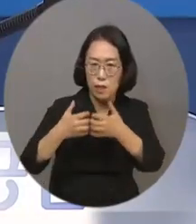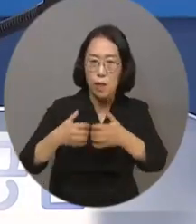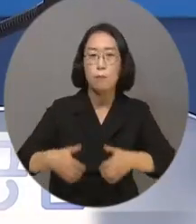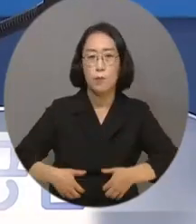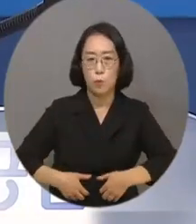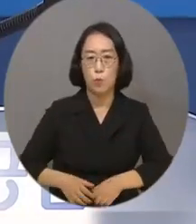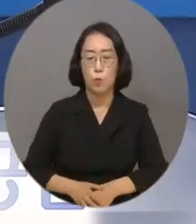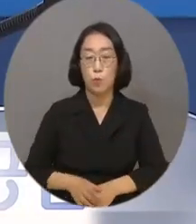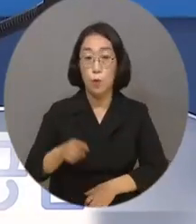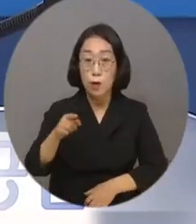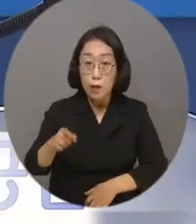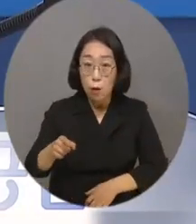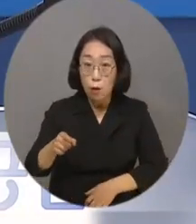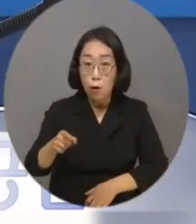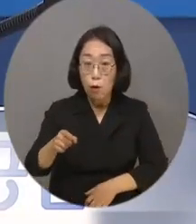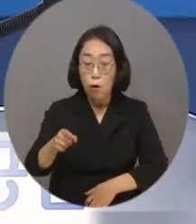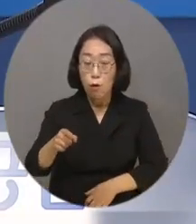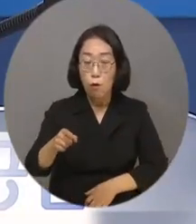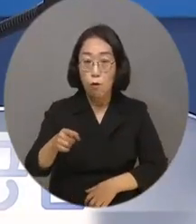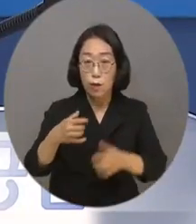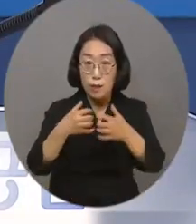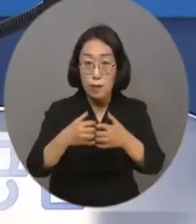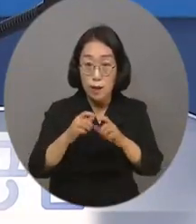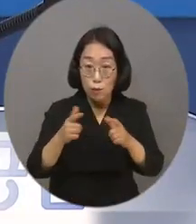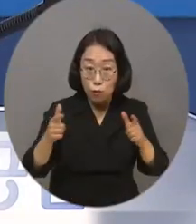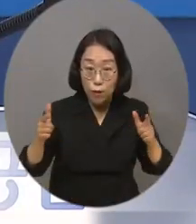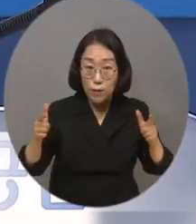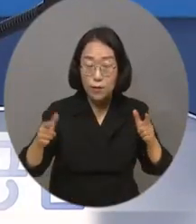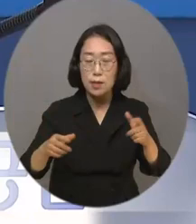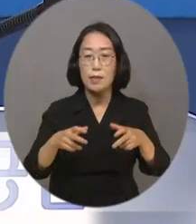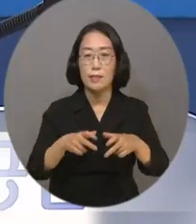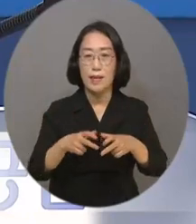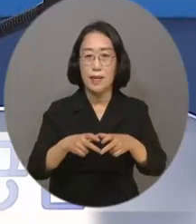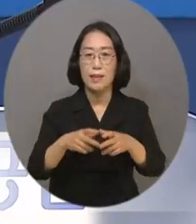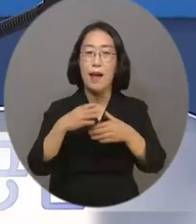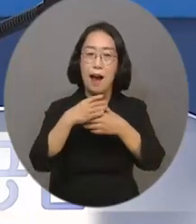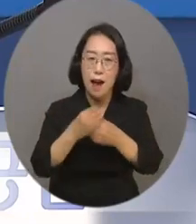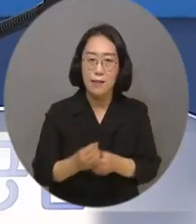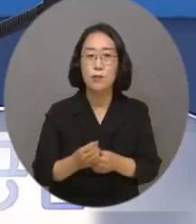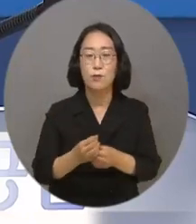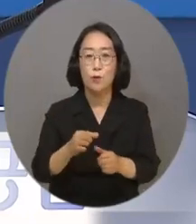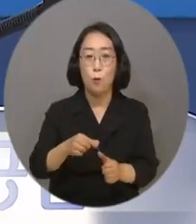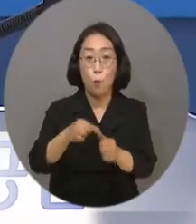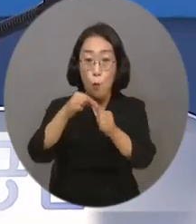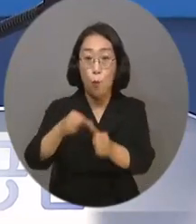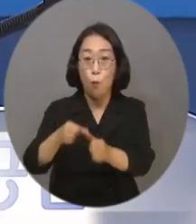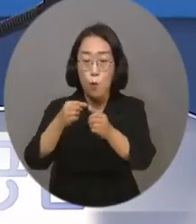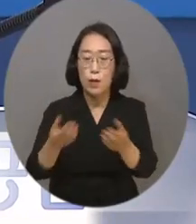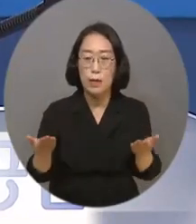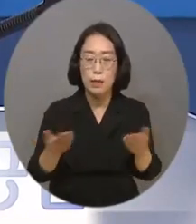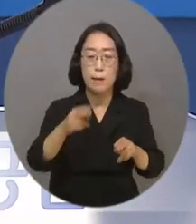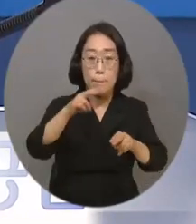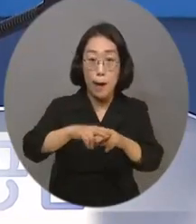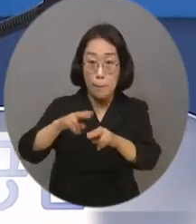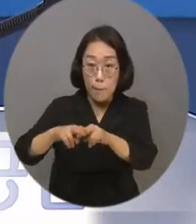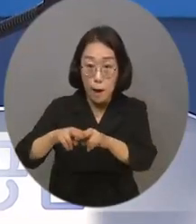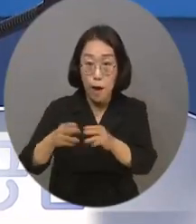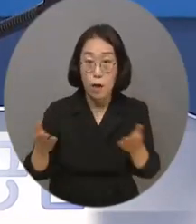이 보조공학기기를 통해서 장애인들이 안정적인 고용 환경에서